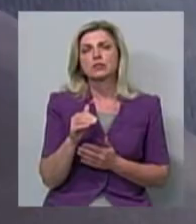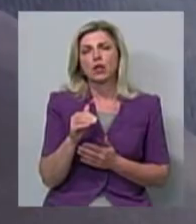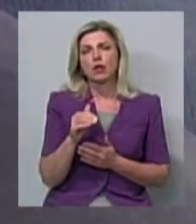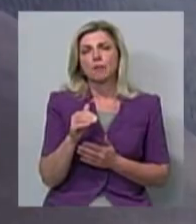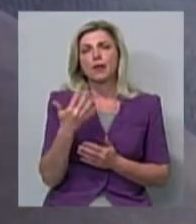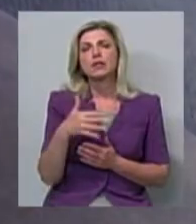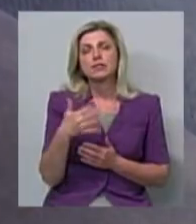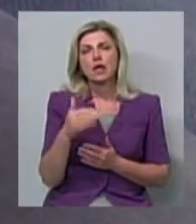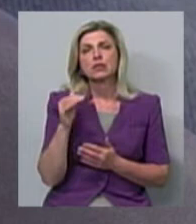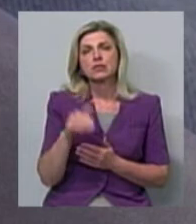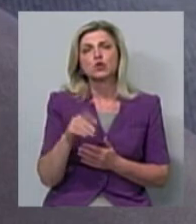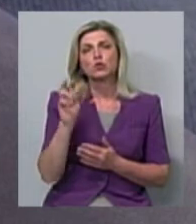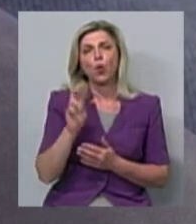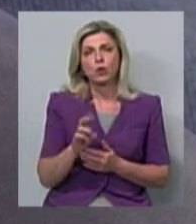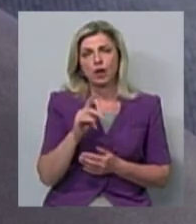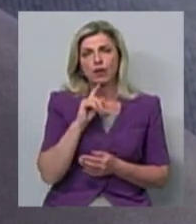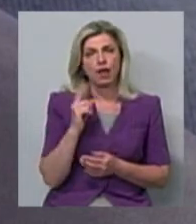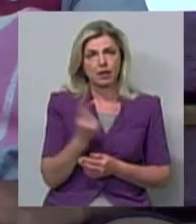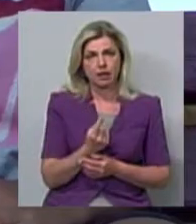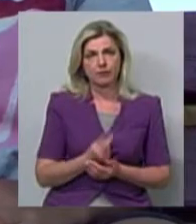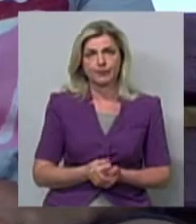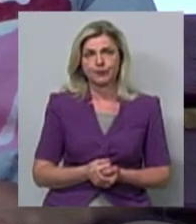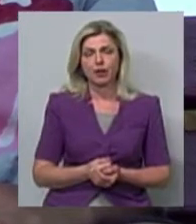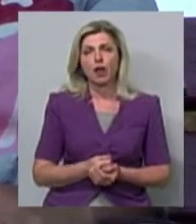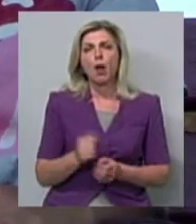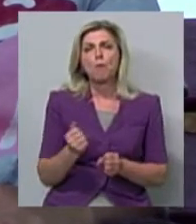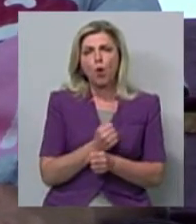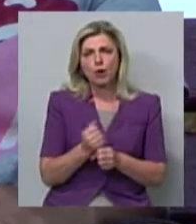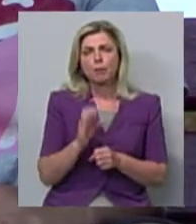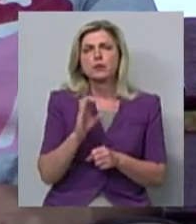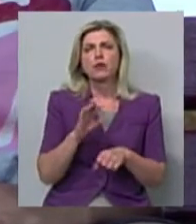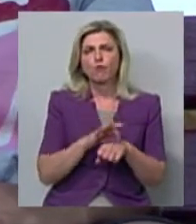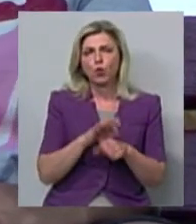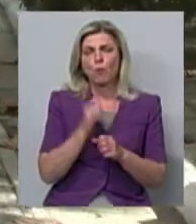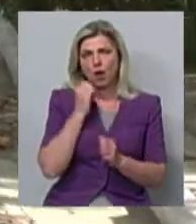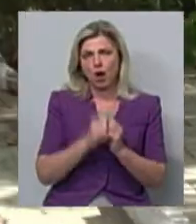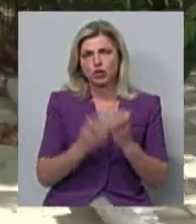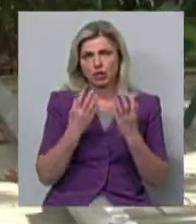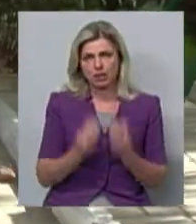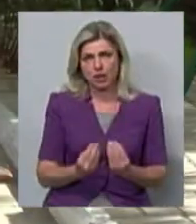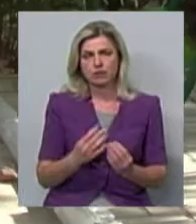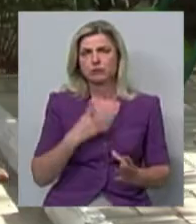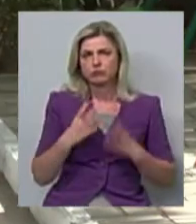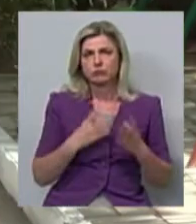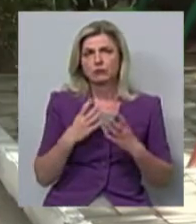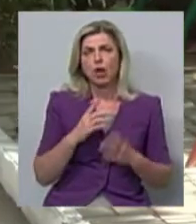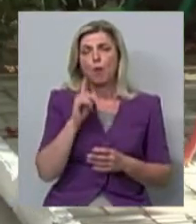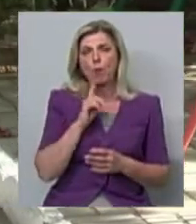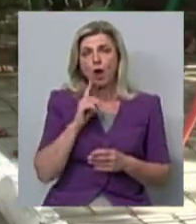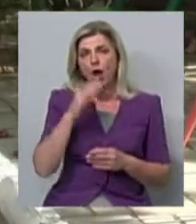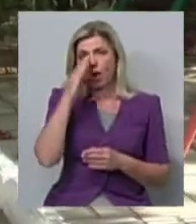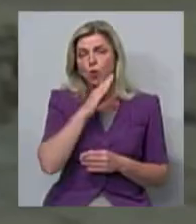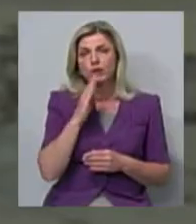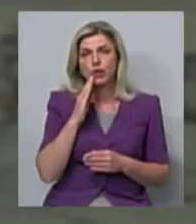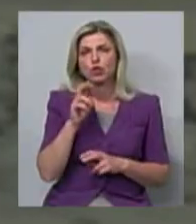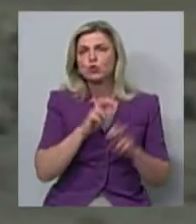Боротьба нас з хворобою, кожен день робимо розтяжки, вправи. І поки батьки шукають шляхи, як допомогти